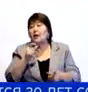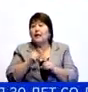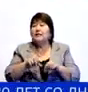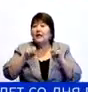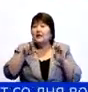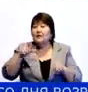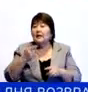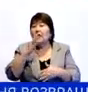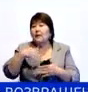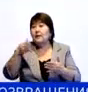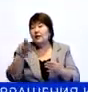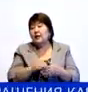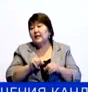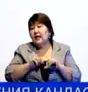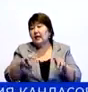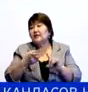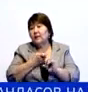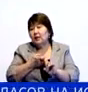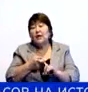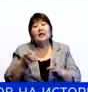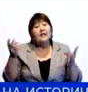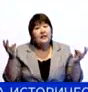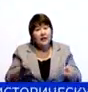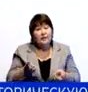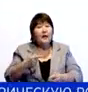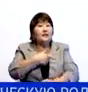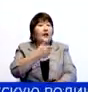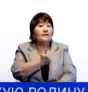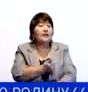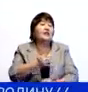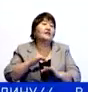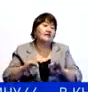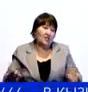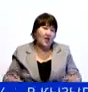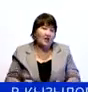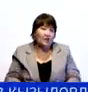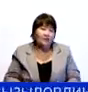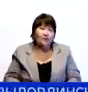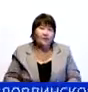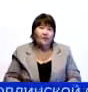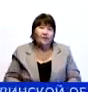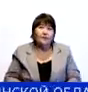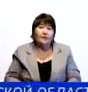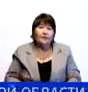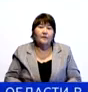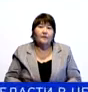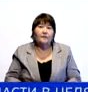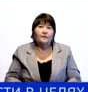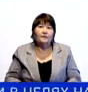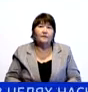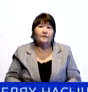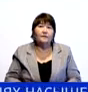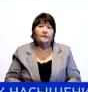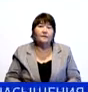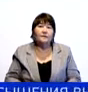специалистов для предотвращения распространения вируса необходимо вакцинировать детей у автокран тенге